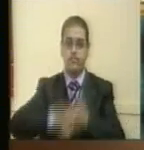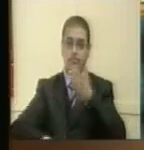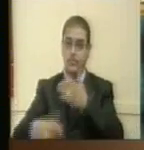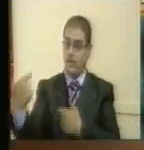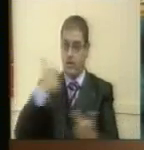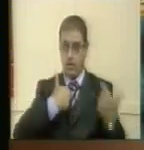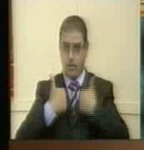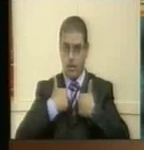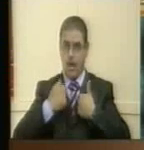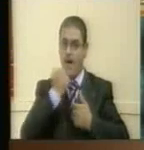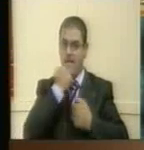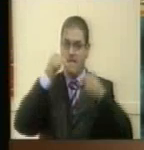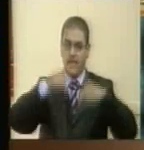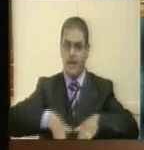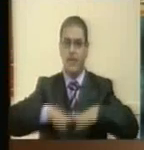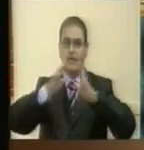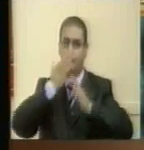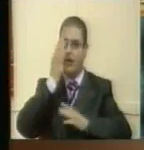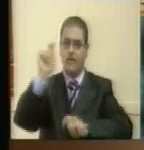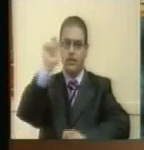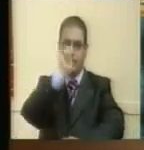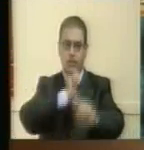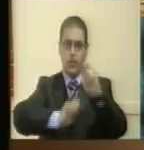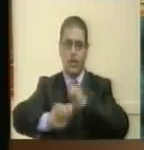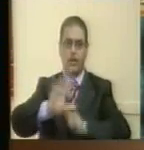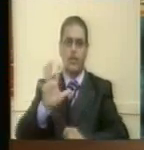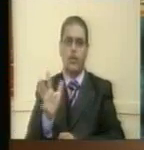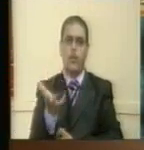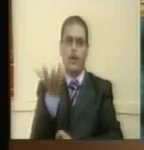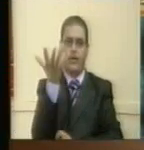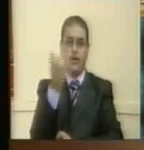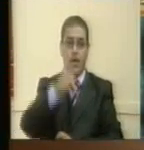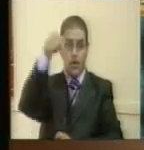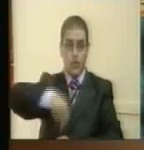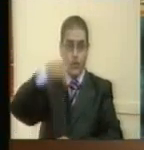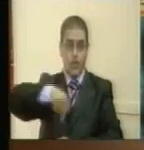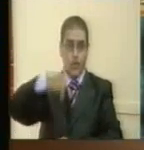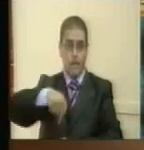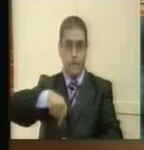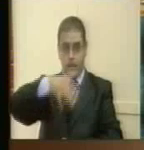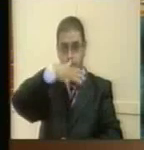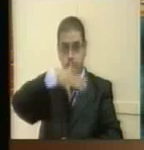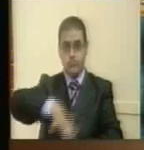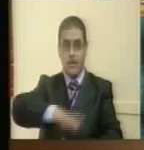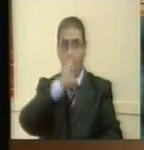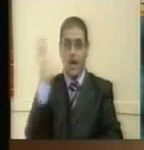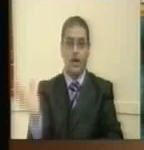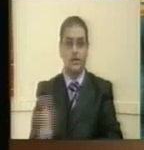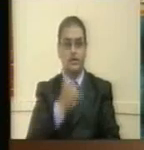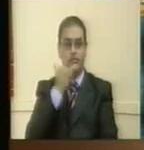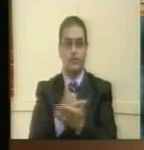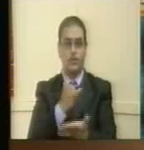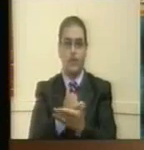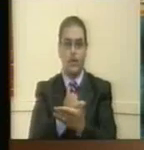منهم وطورنا الأمور التي أثرها. اليوم النسخة كاملة تماما